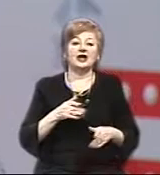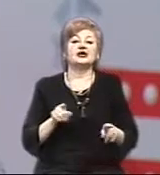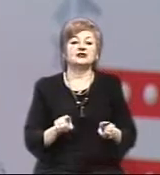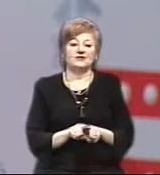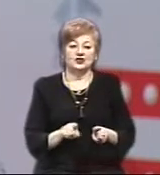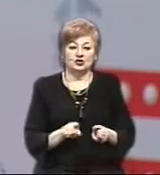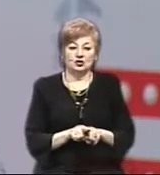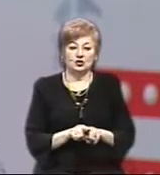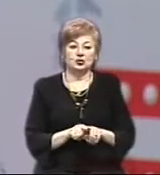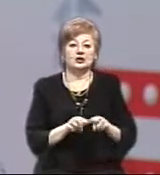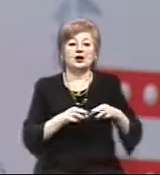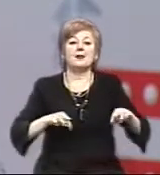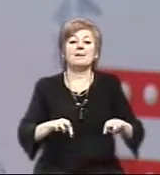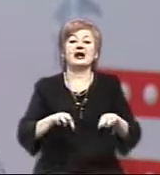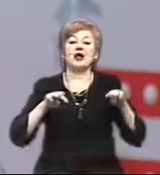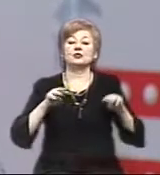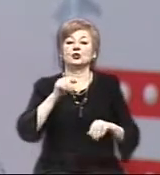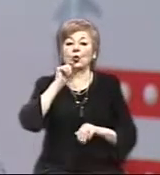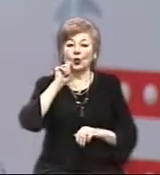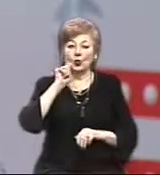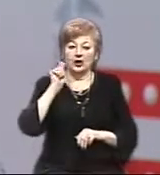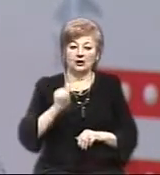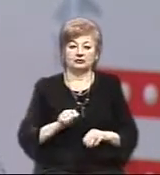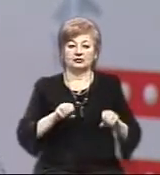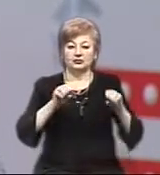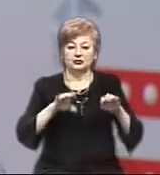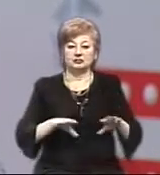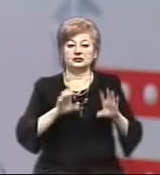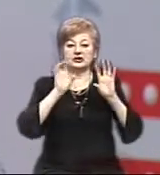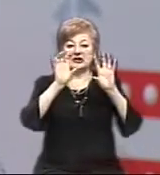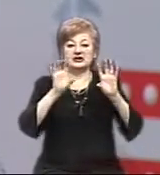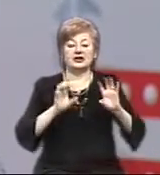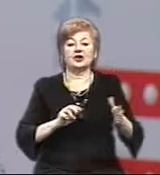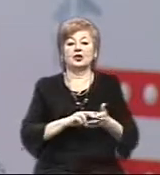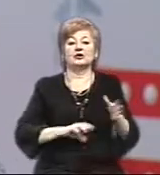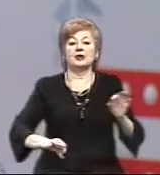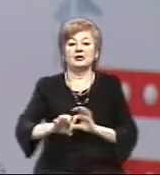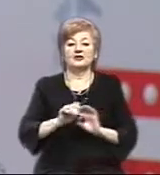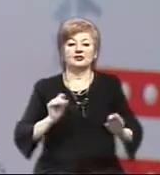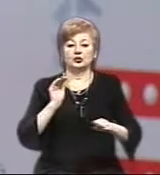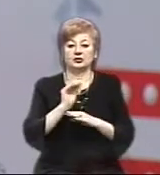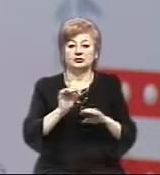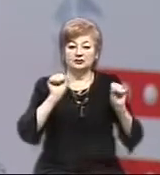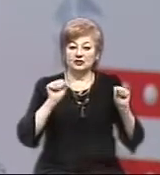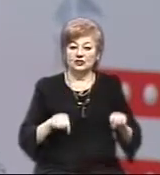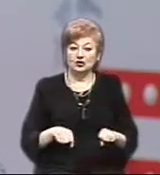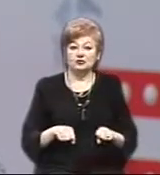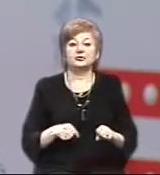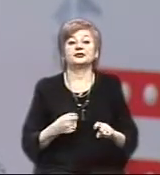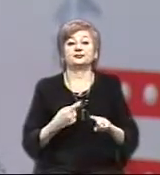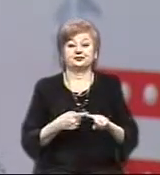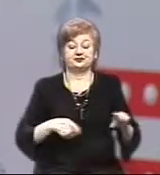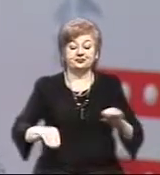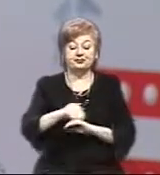таки парламент України ухвалив законопроект 6240, який би дав можливість